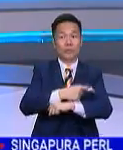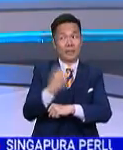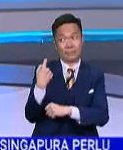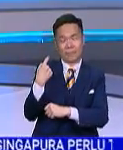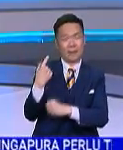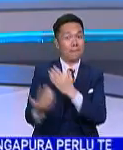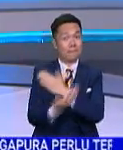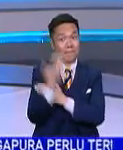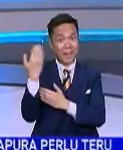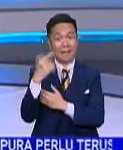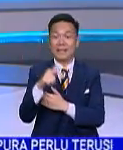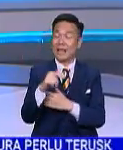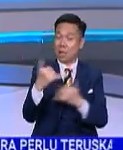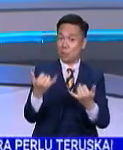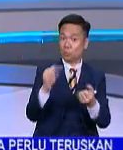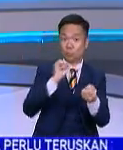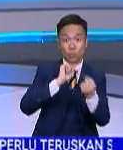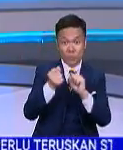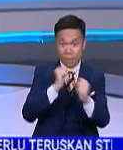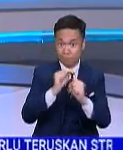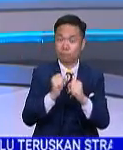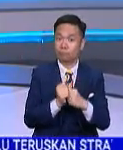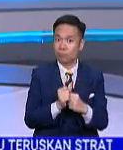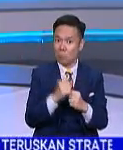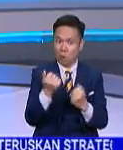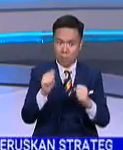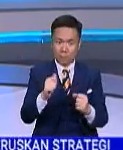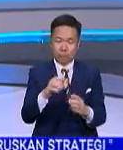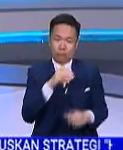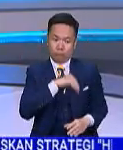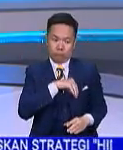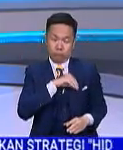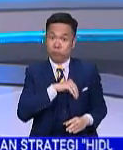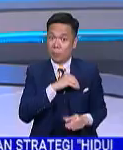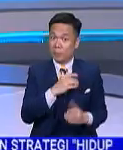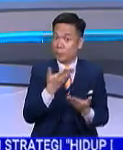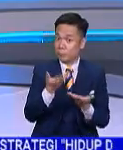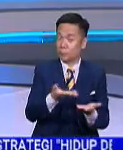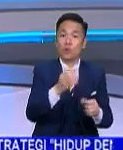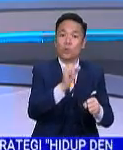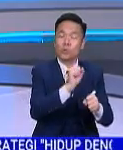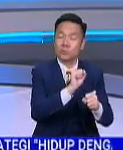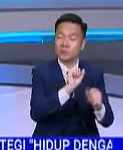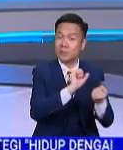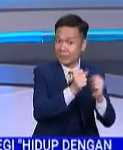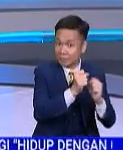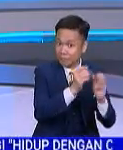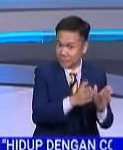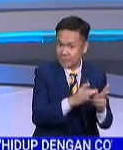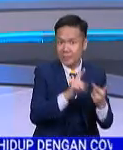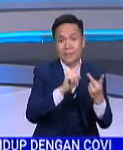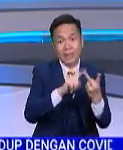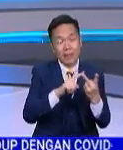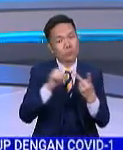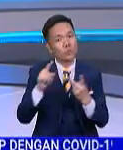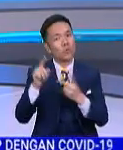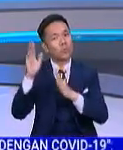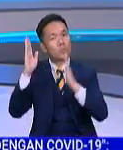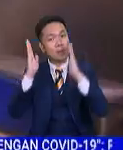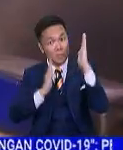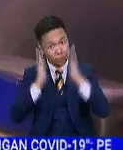tadi, industri sukan berupaya memberikan pendapatan yang besar kepada atlet dan juga negara.